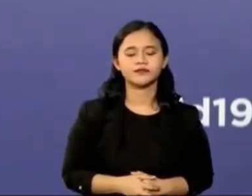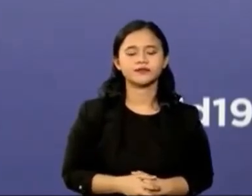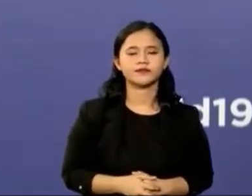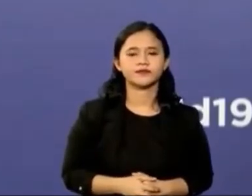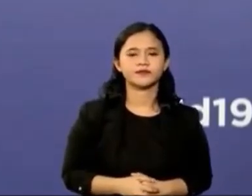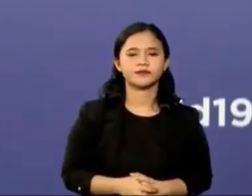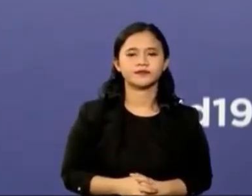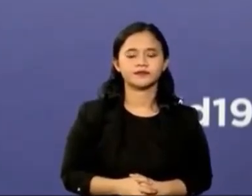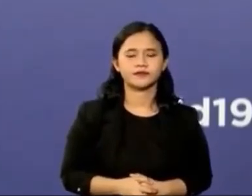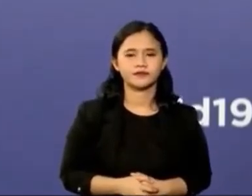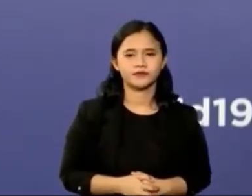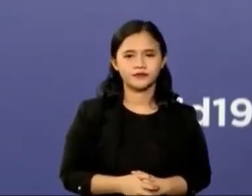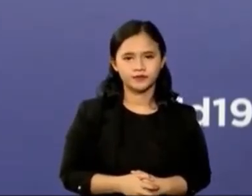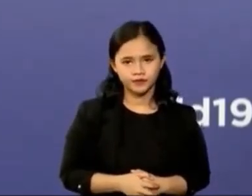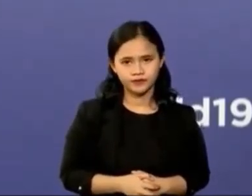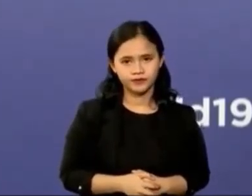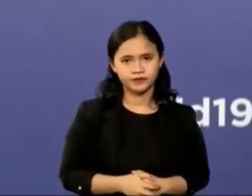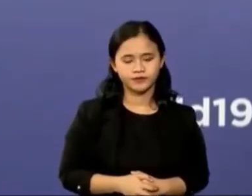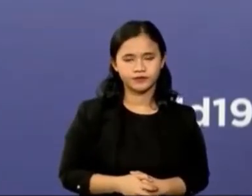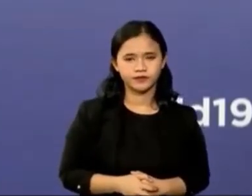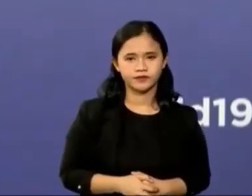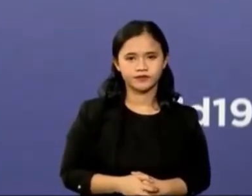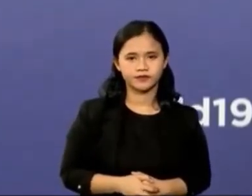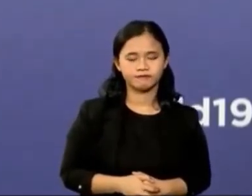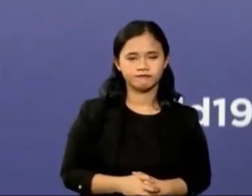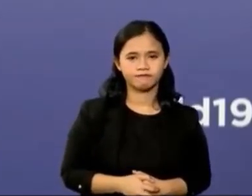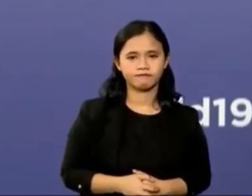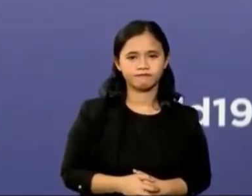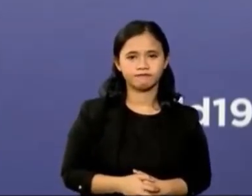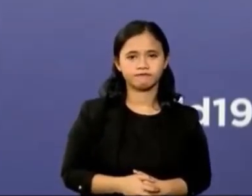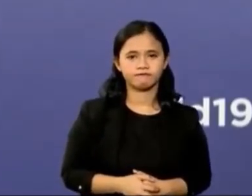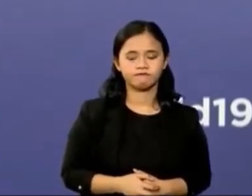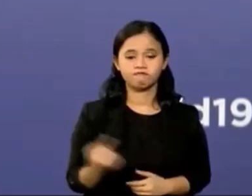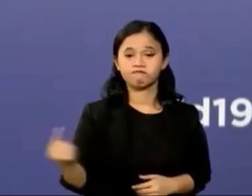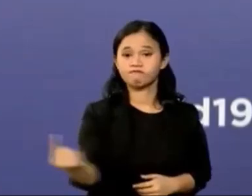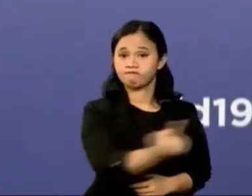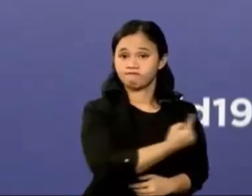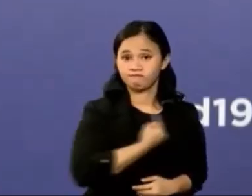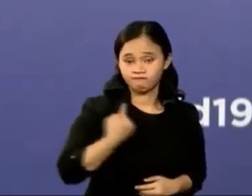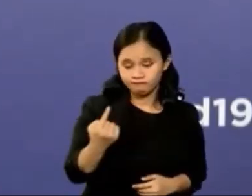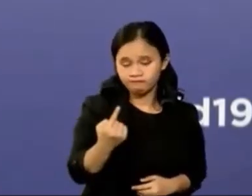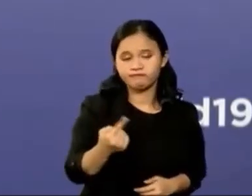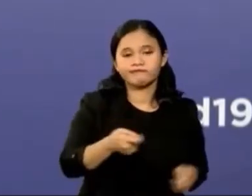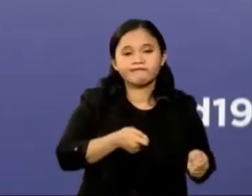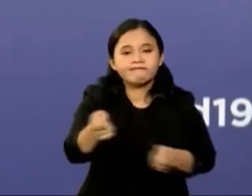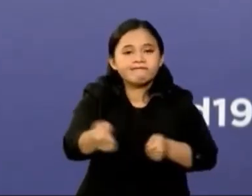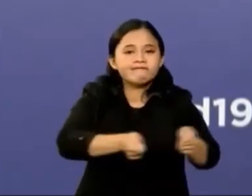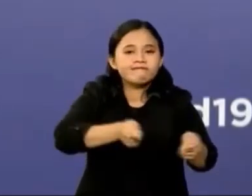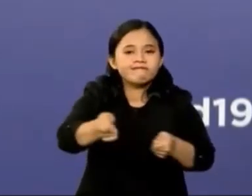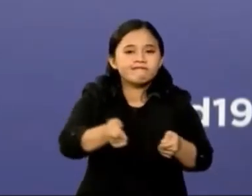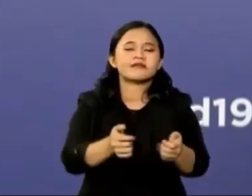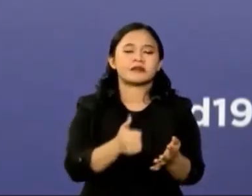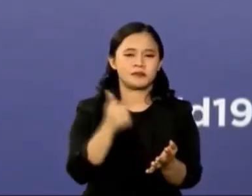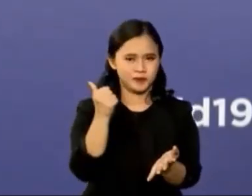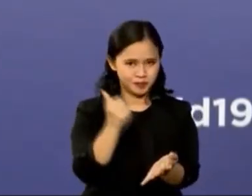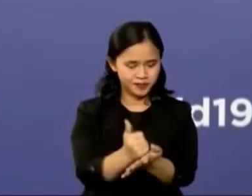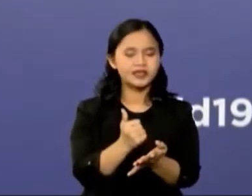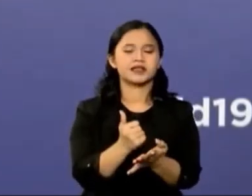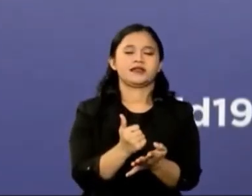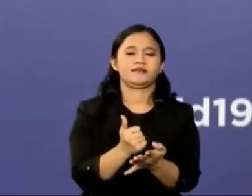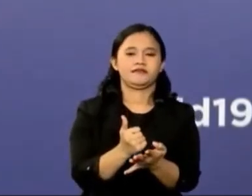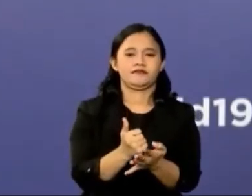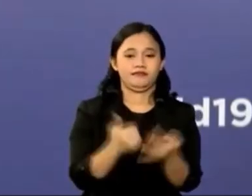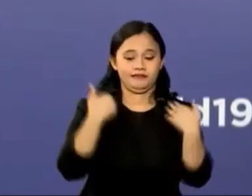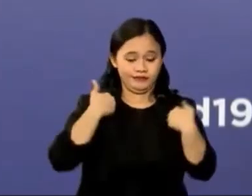Oleh karena itu, pengendalian kita semuanya menjadi faktor penting untuk menentukan